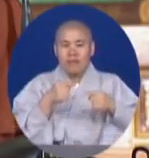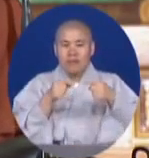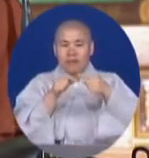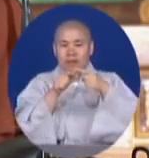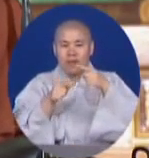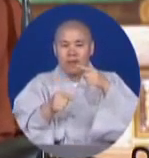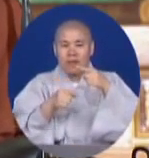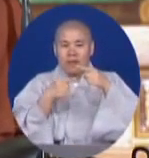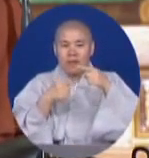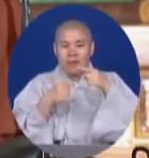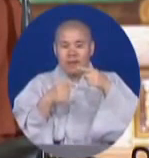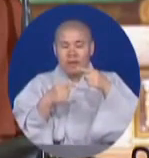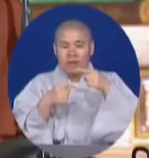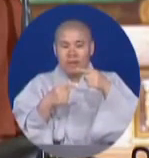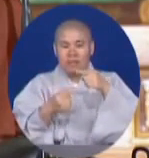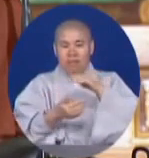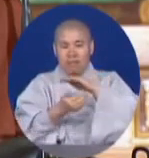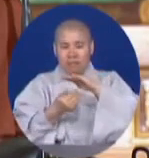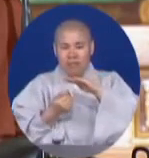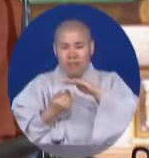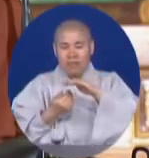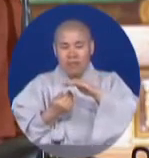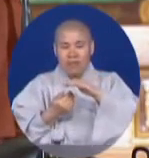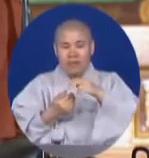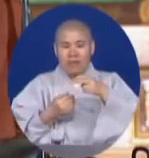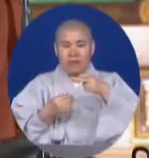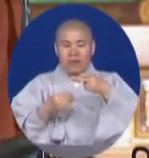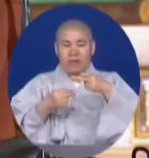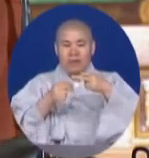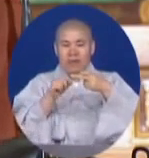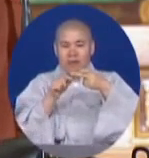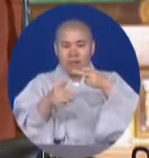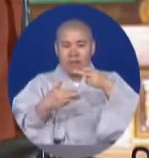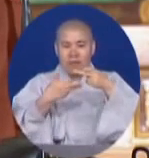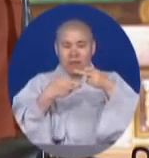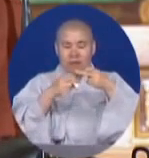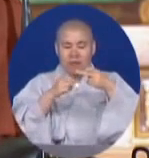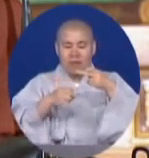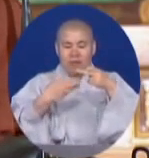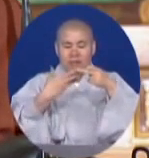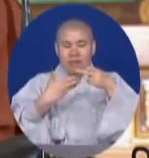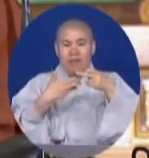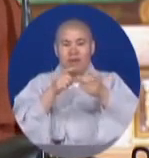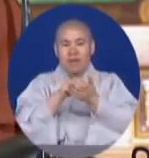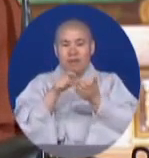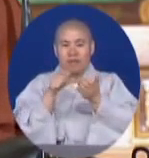설 세기 전 석 달 28날쯤 됐는데